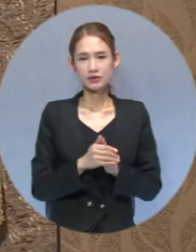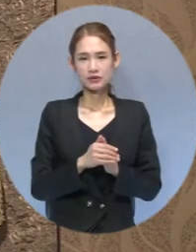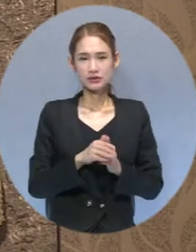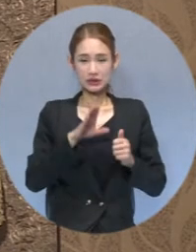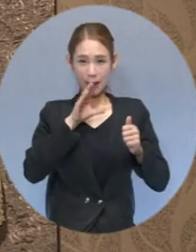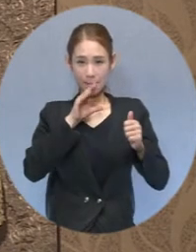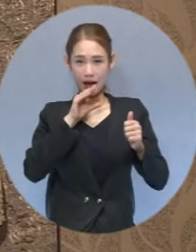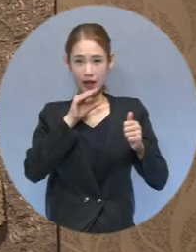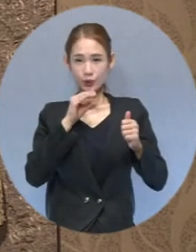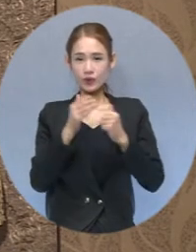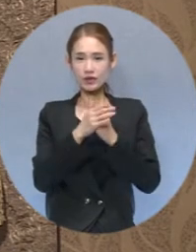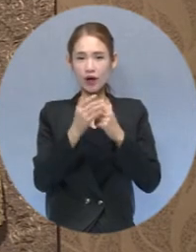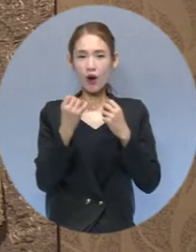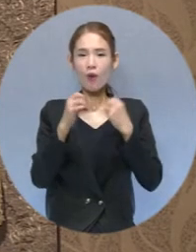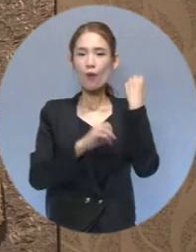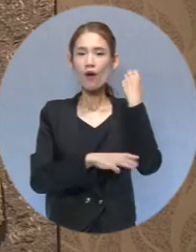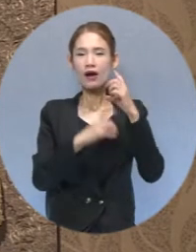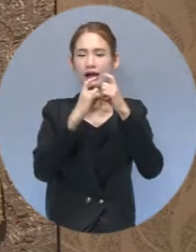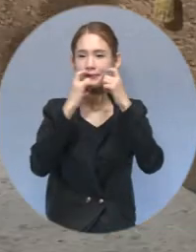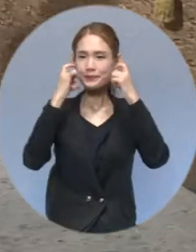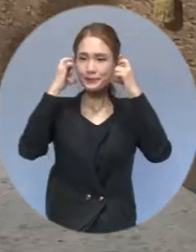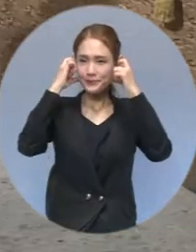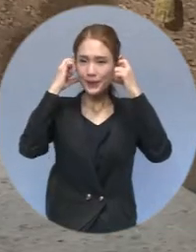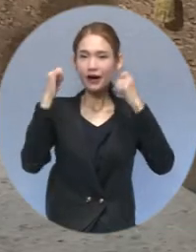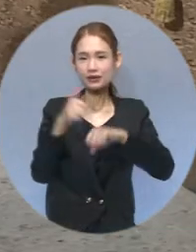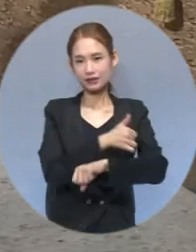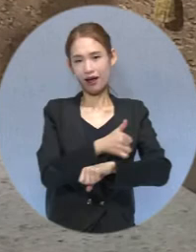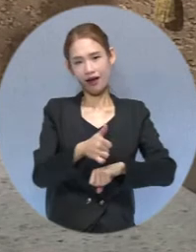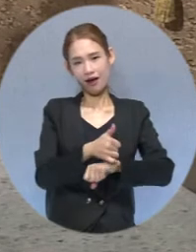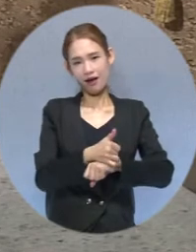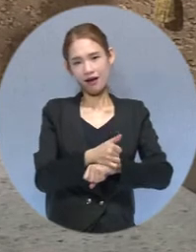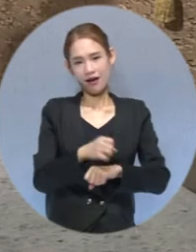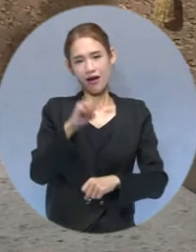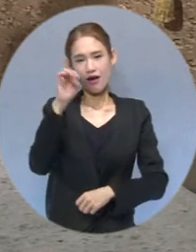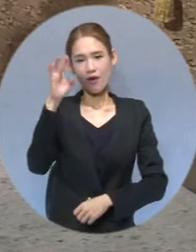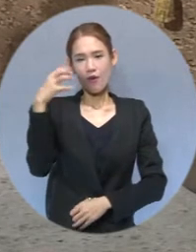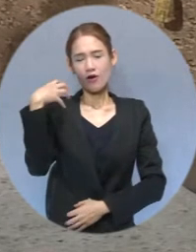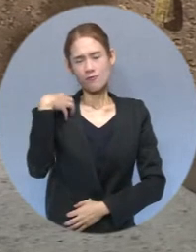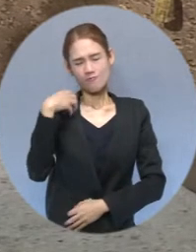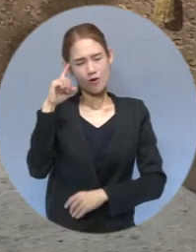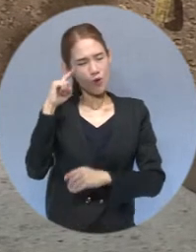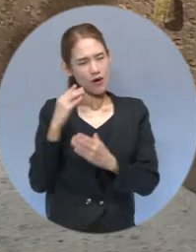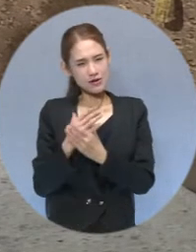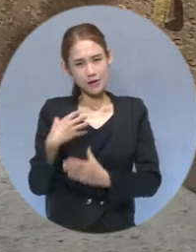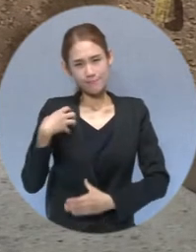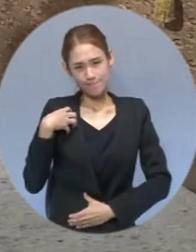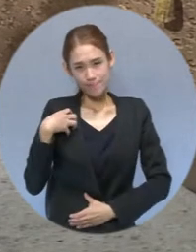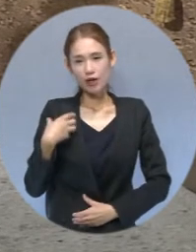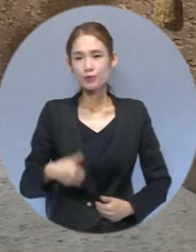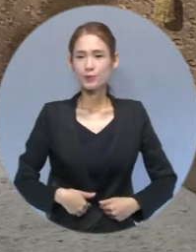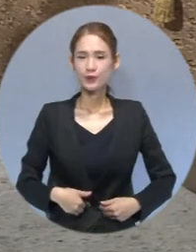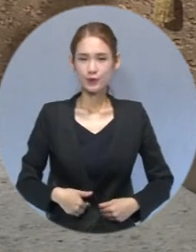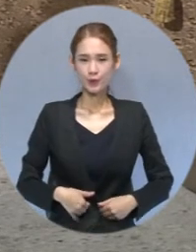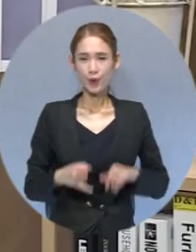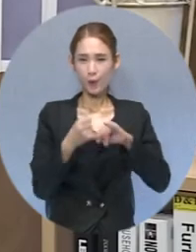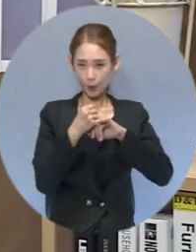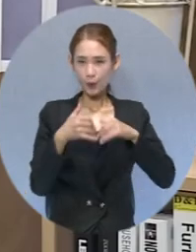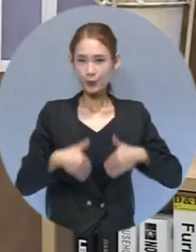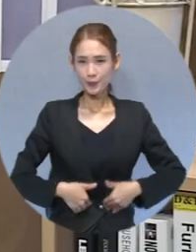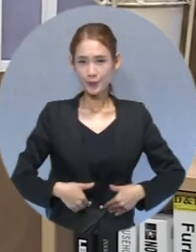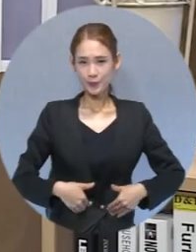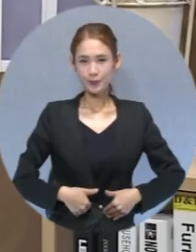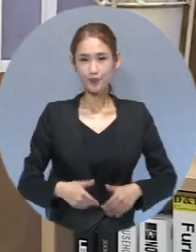안 쓰는 거지 원래 저희가 마스크를 잘 쓰지 않습니까? 그럼요. 이제 완전 의무화가 됐기 때문에 마스크 착용은 꼭 필요한 부분인데 네.